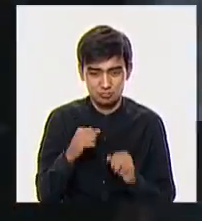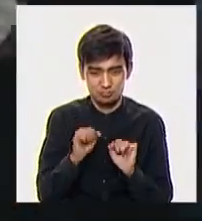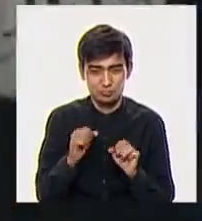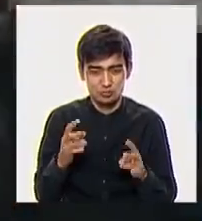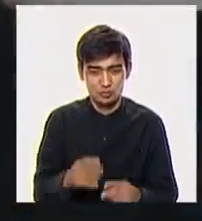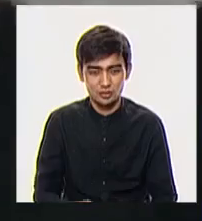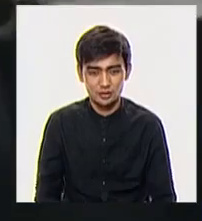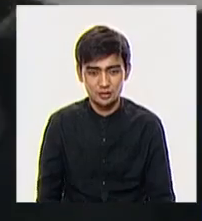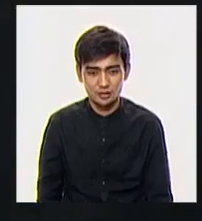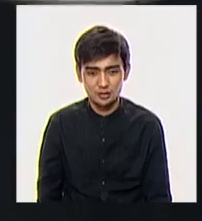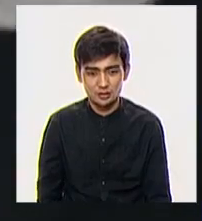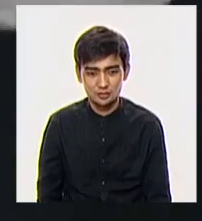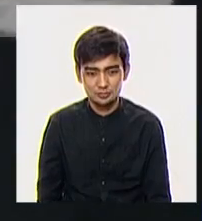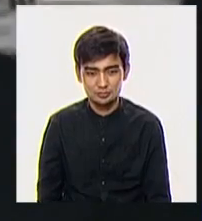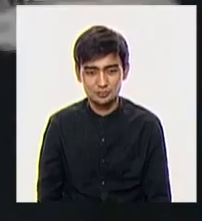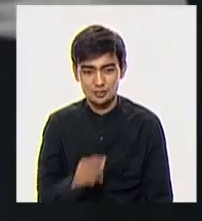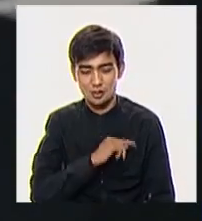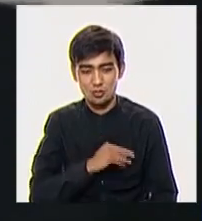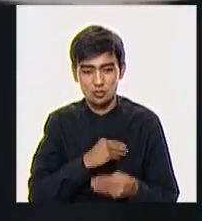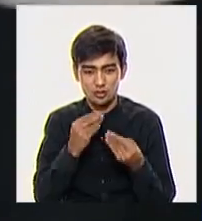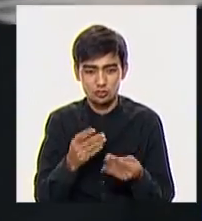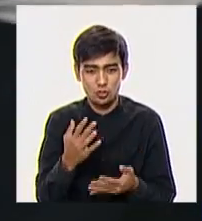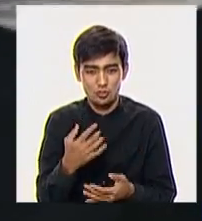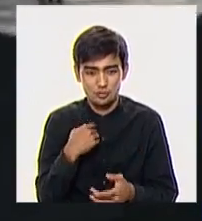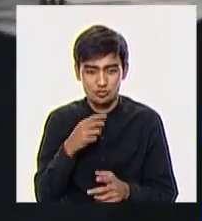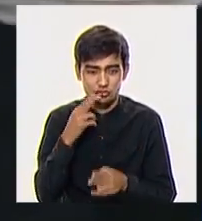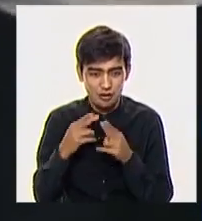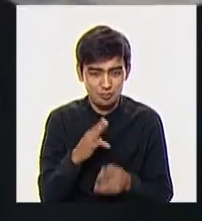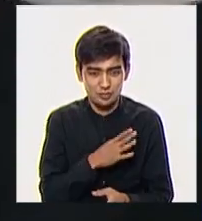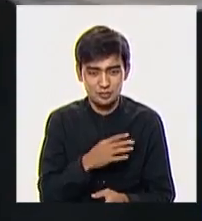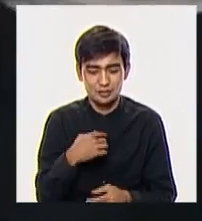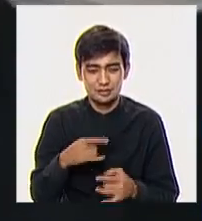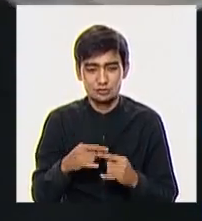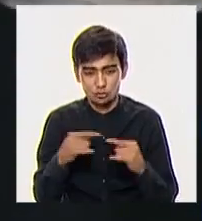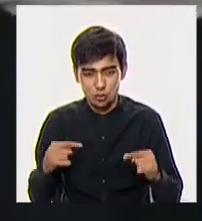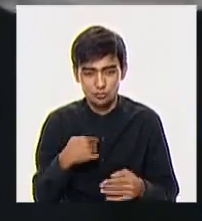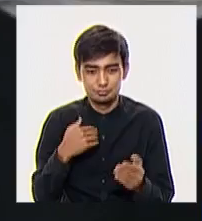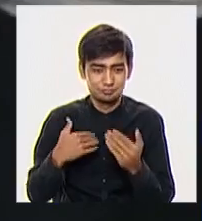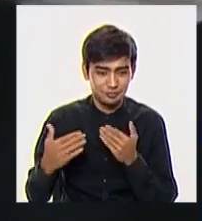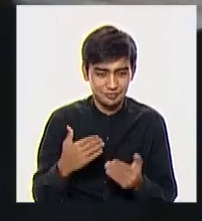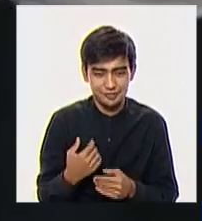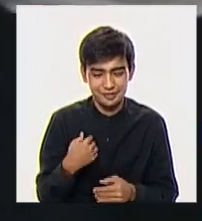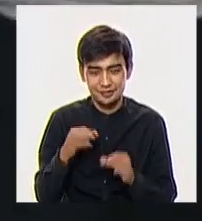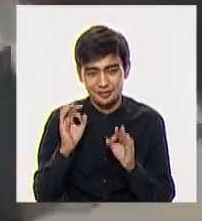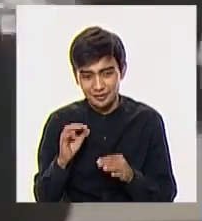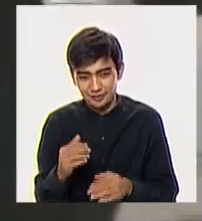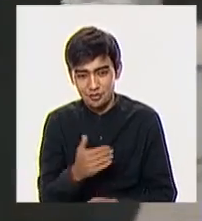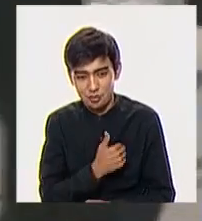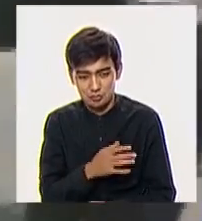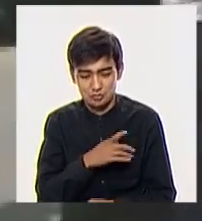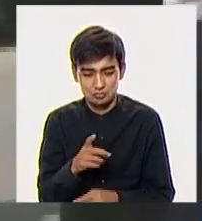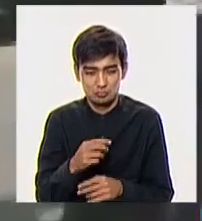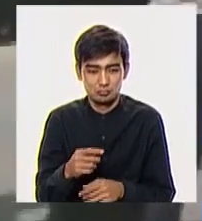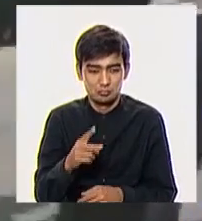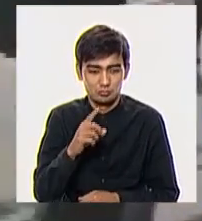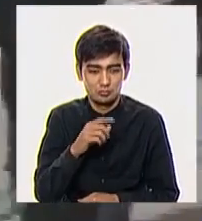да. Профсоюз артынан да жұмыс берушіге неше хатпен шықтық. Круглый столға отырайық, сөйлесейік, ымыраға келейік деп.